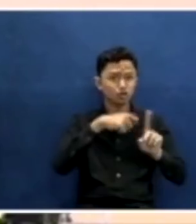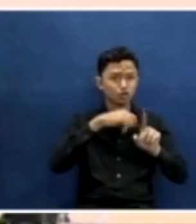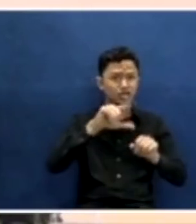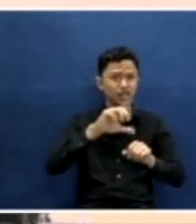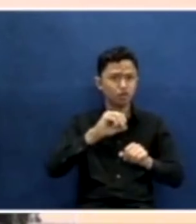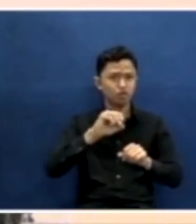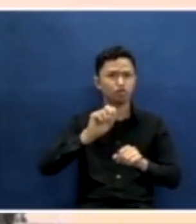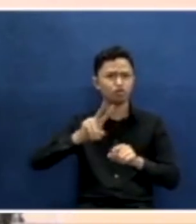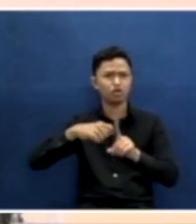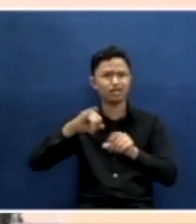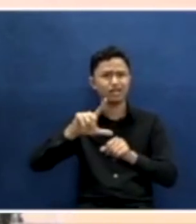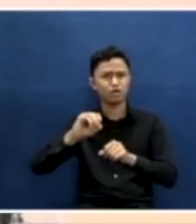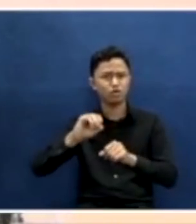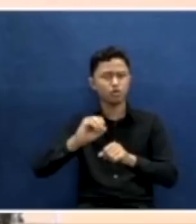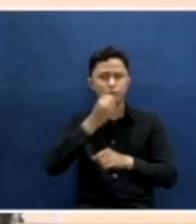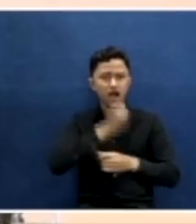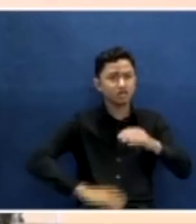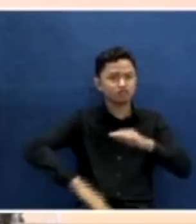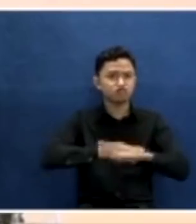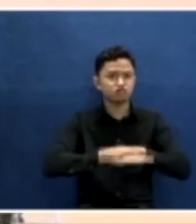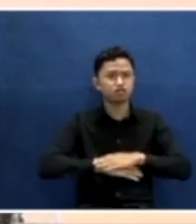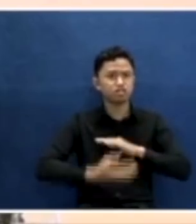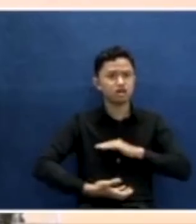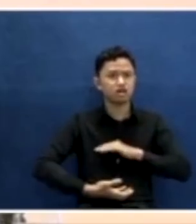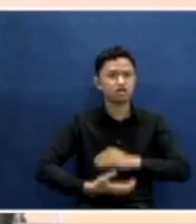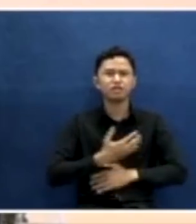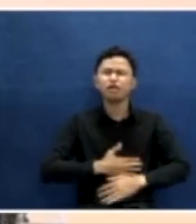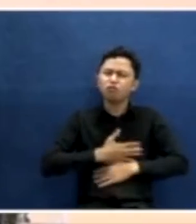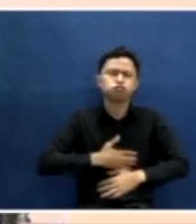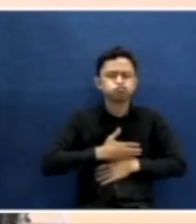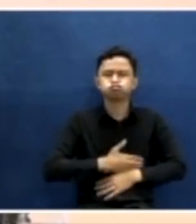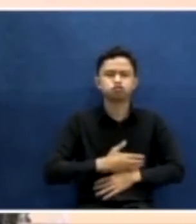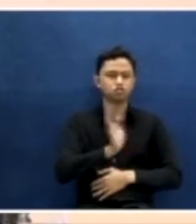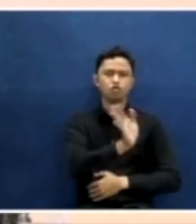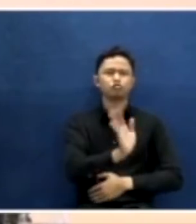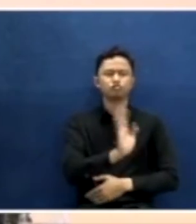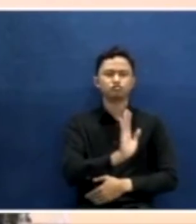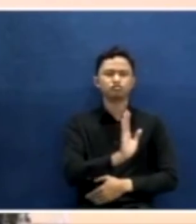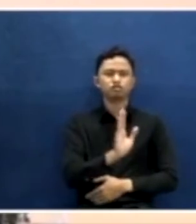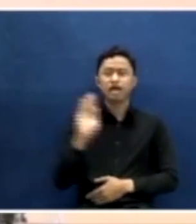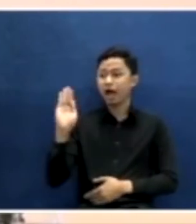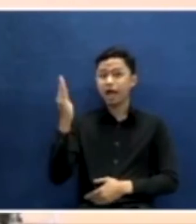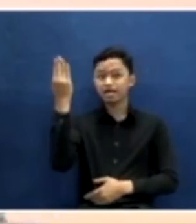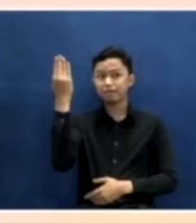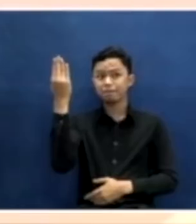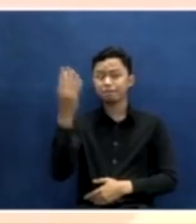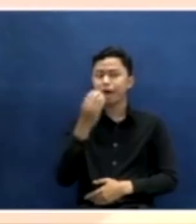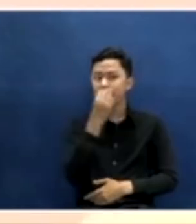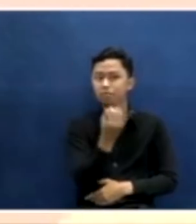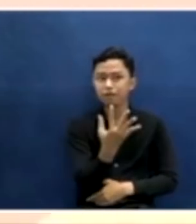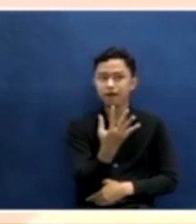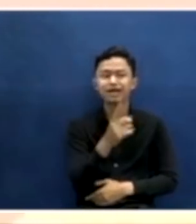kemudian Nabi Adam kekenyangan ketika makan buah itu dan sampai ggn kata orang Jawa tapi sesungguhnya Nabi Adam itu hanya makan satu